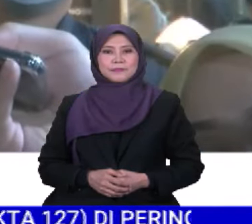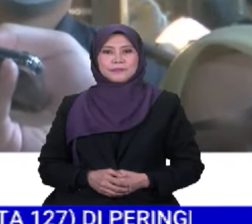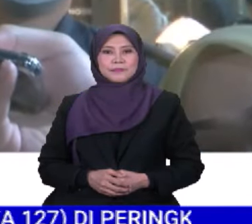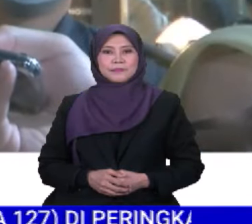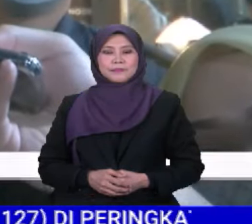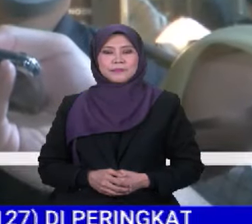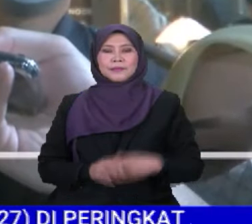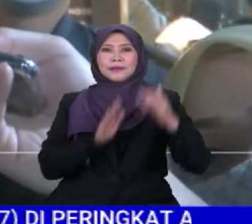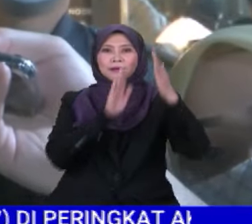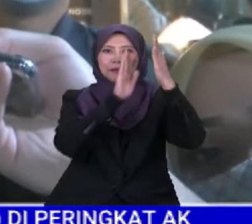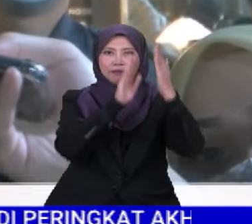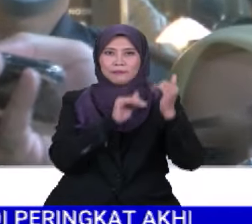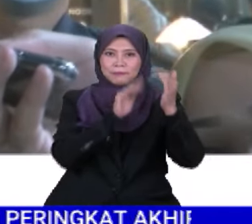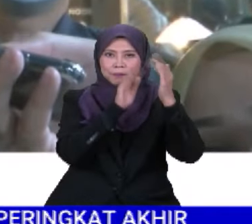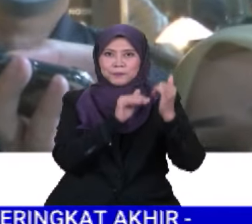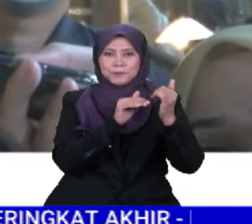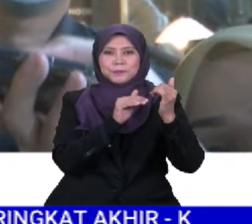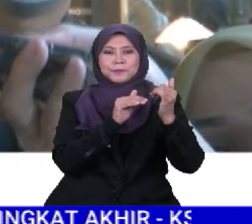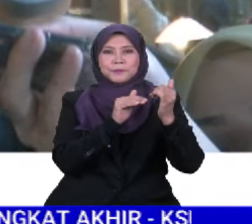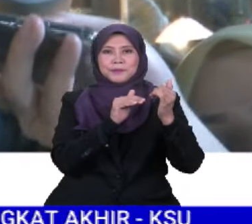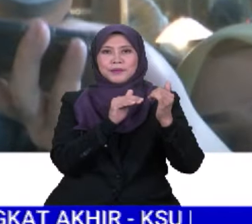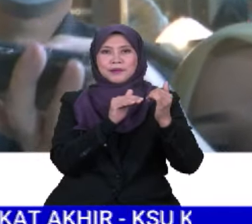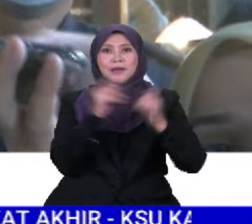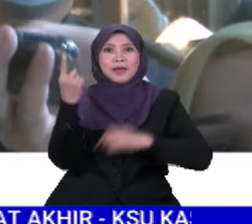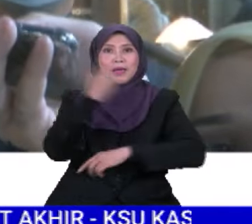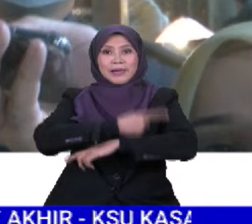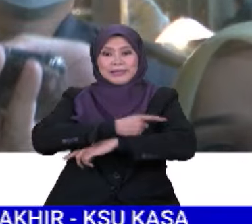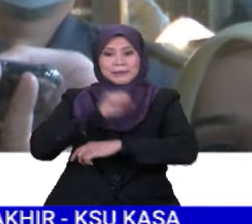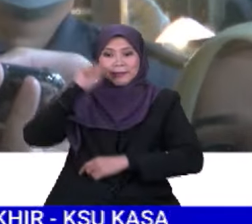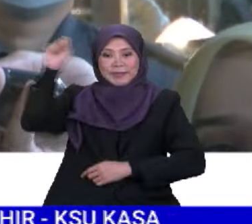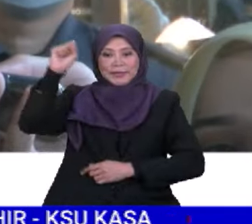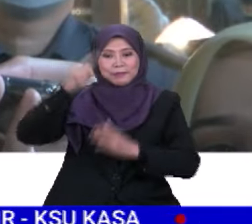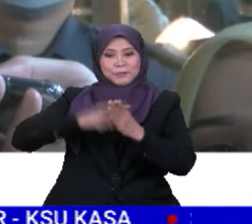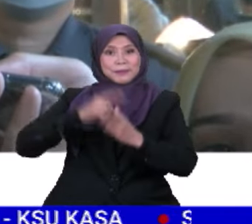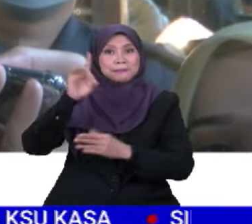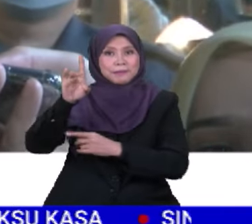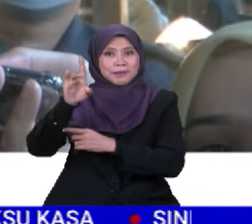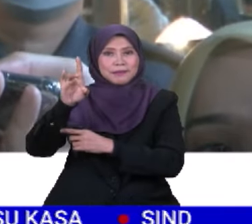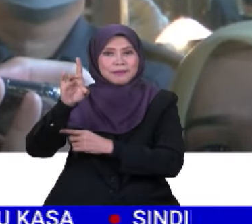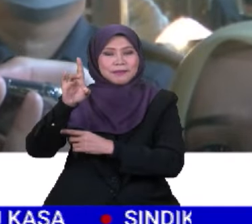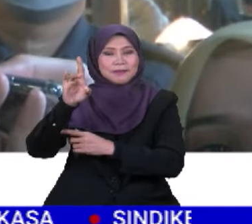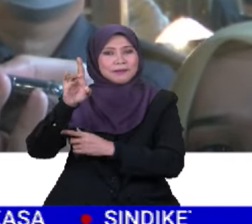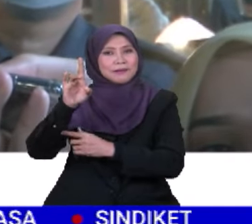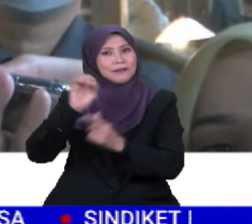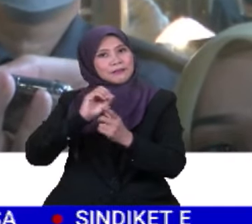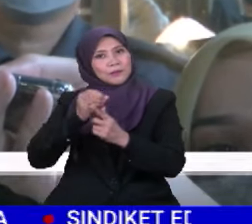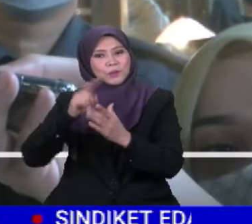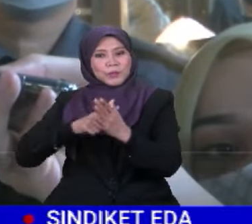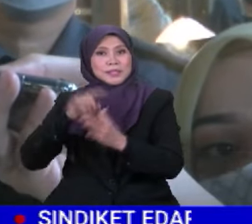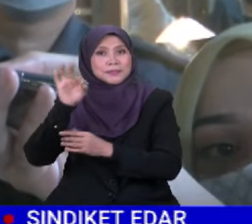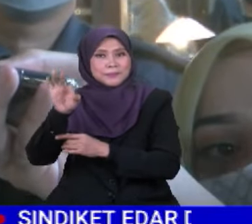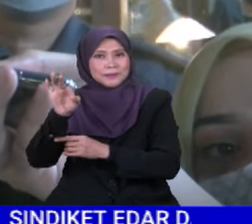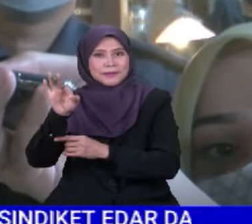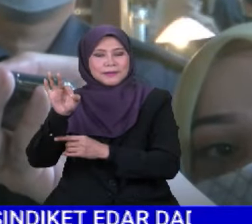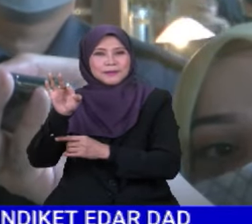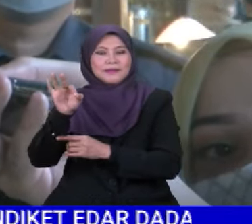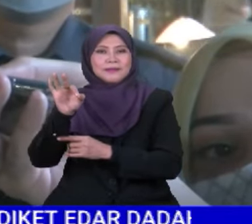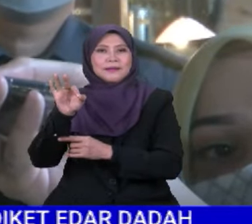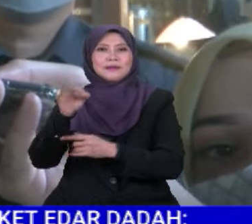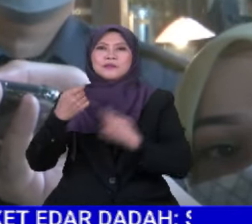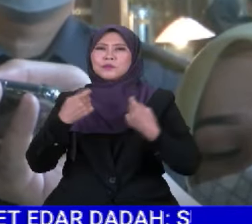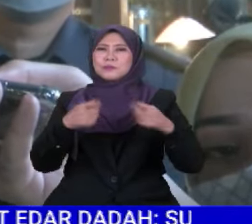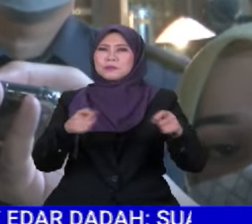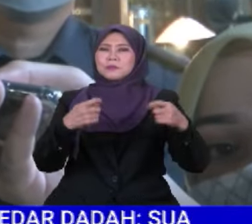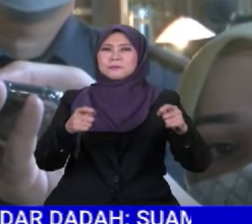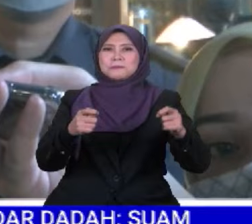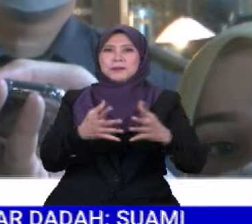Tarik dalam bulan kebangsaan ni, bulan 8, bulan Ogos, September ni, kita akan cuba berunding untuk lebih